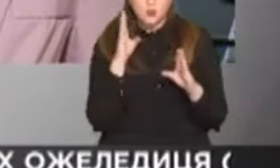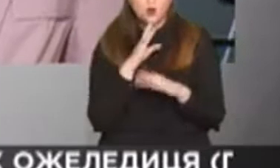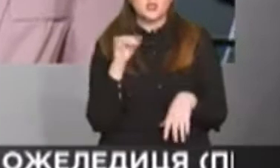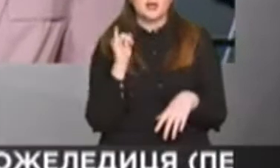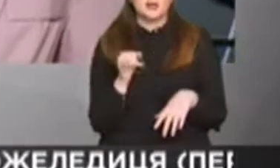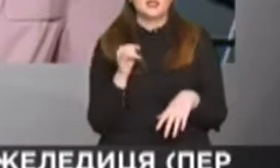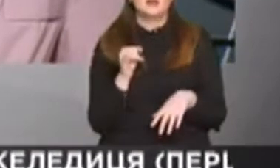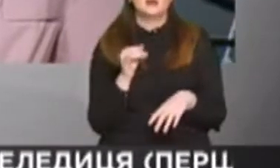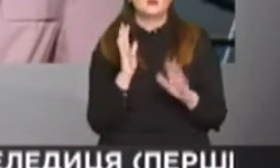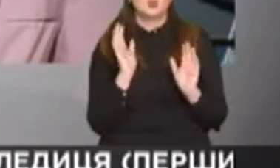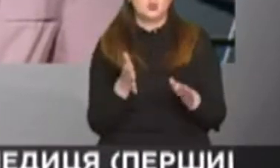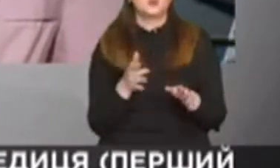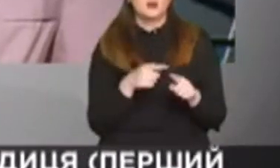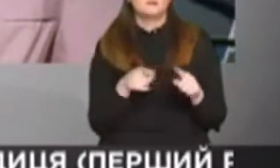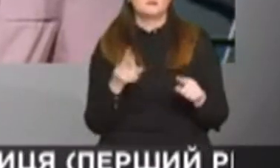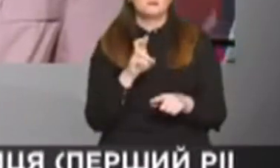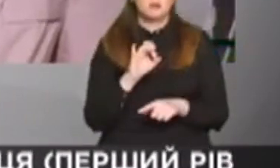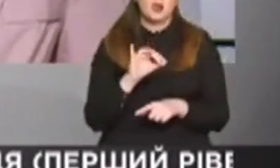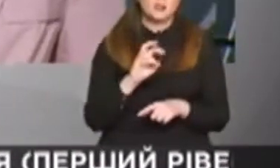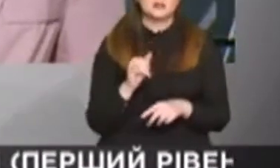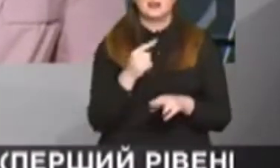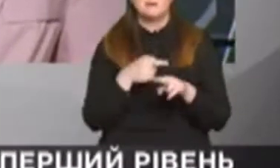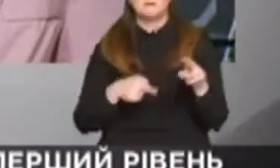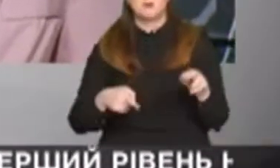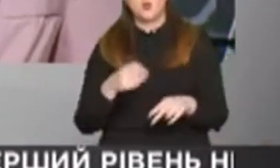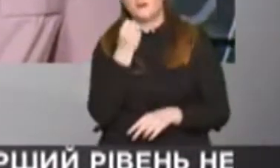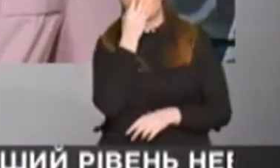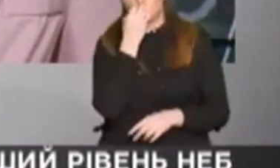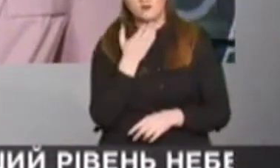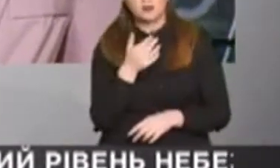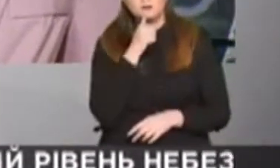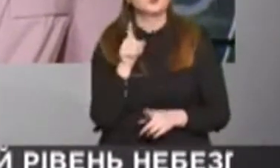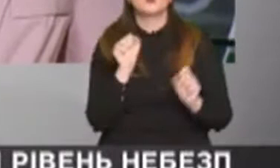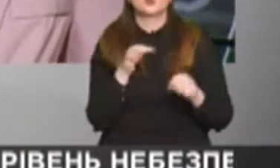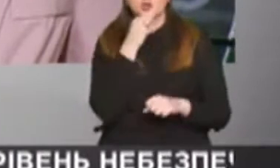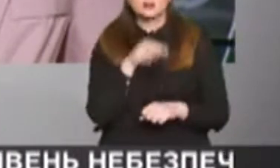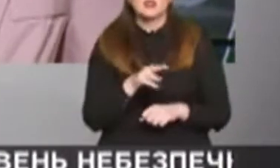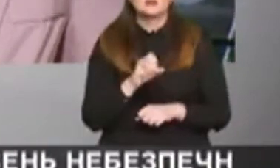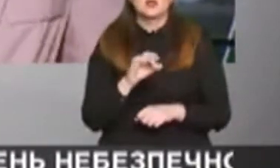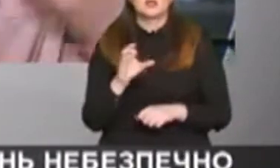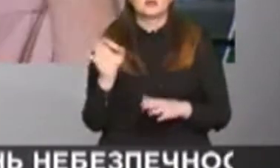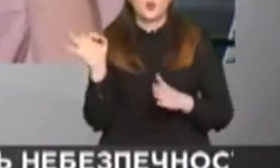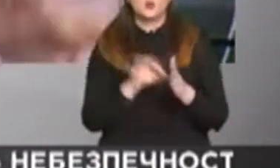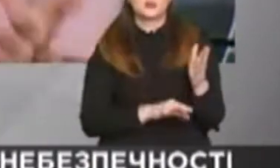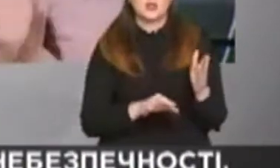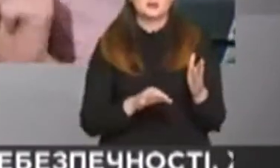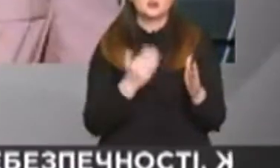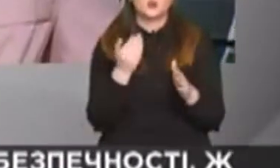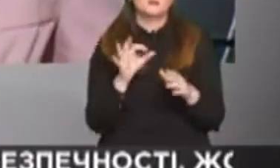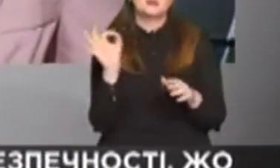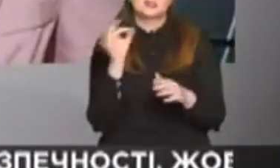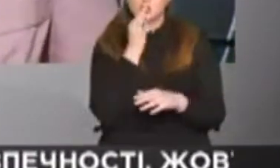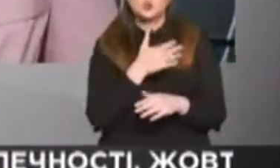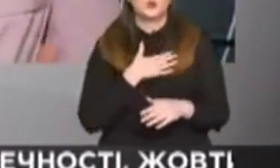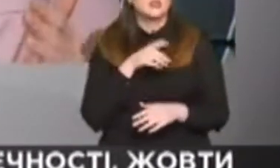і триматиметься вона цілий березень, і там майже половину квітня. Що можеш сказати про це? Тарасе, одразу і тобі скажу, і